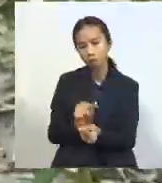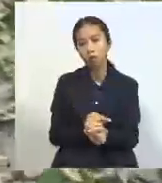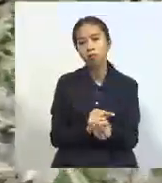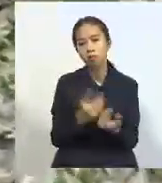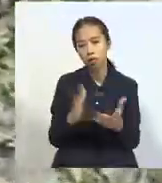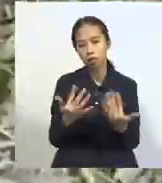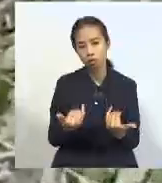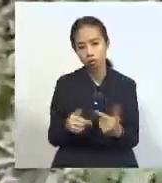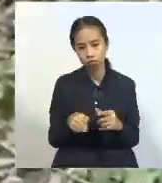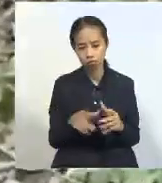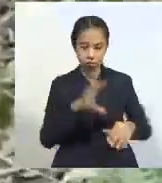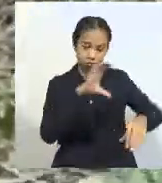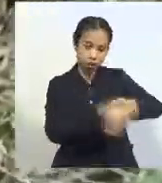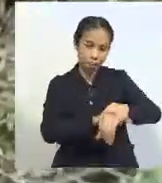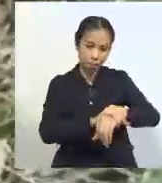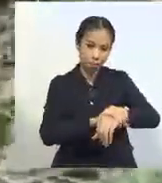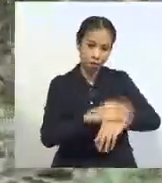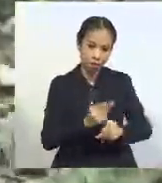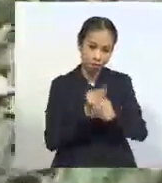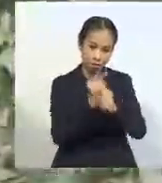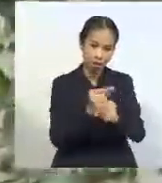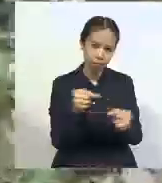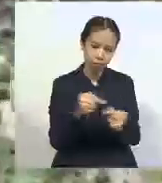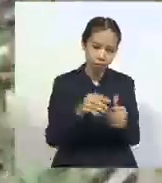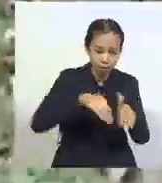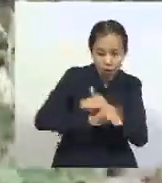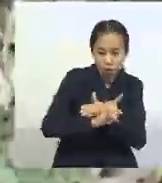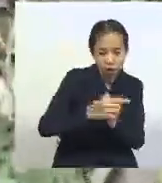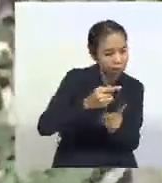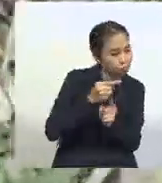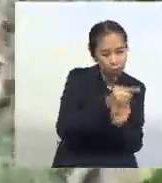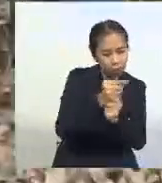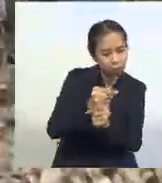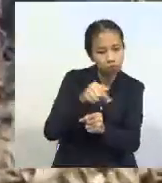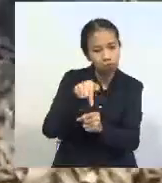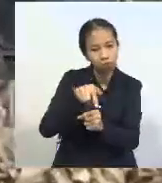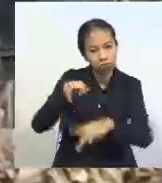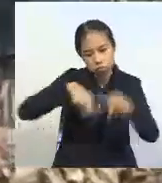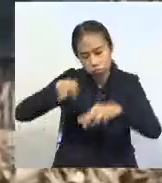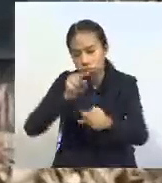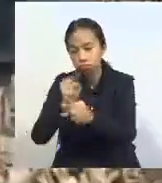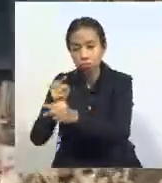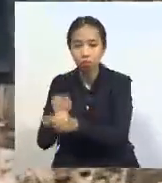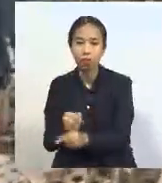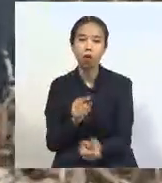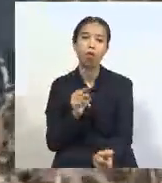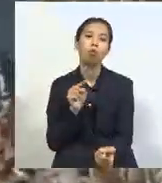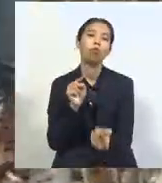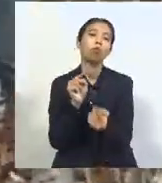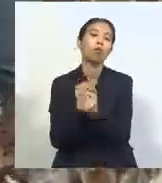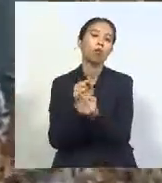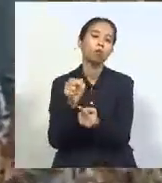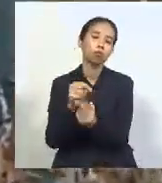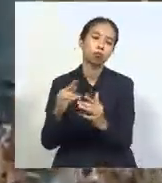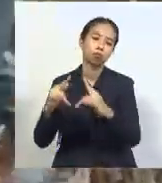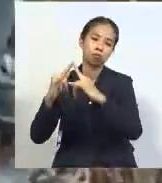เลยติดตามจับกุมขยายผลไปตามเส้นทางที่คนร้ายหลบหนีไปจนกระทั่งไปพบบริเวณขนำเพิง